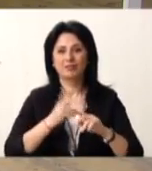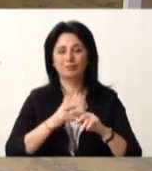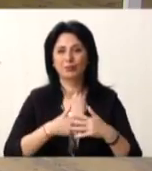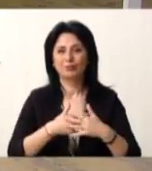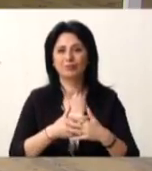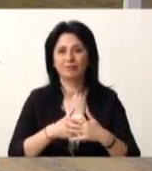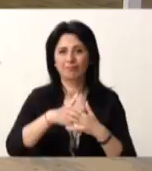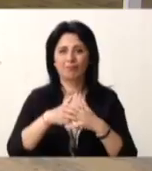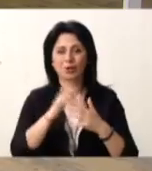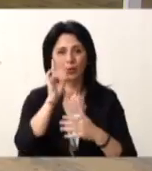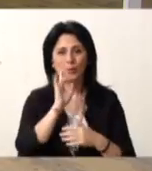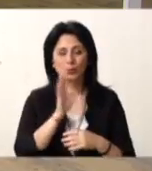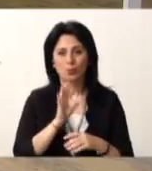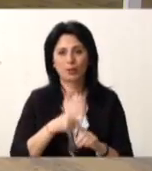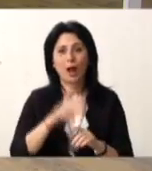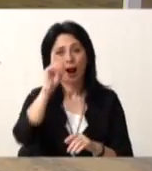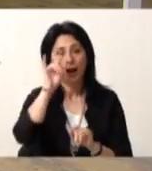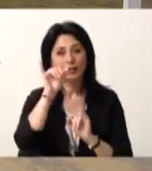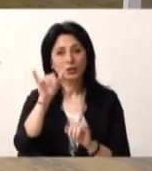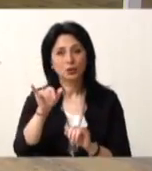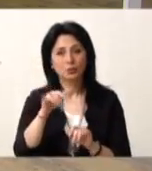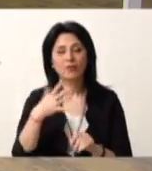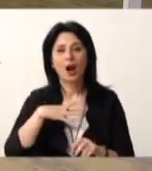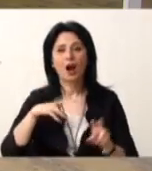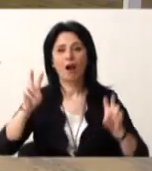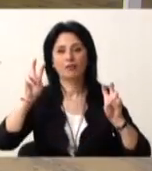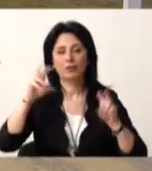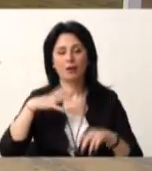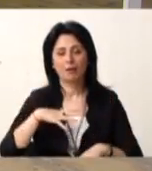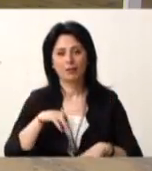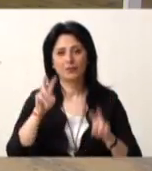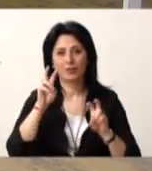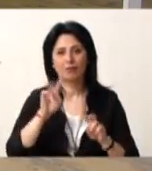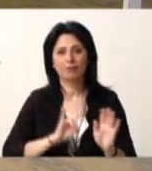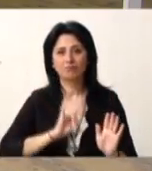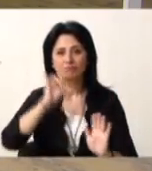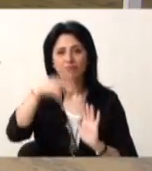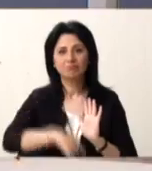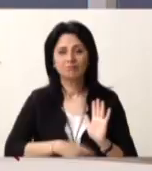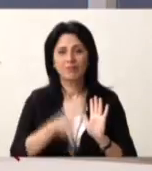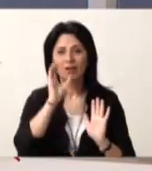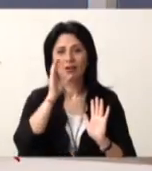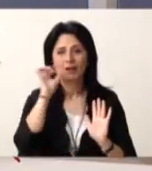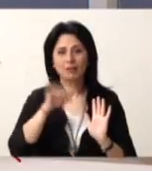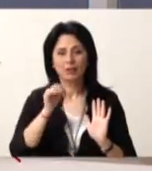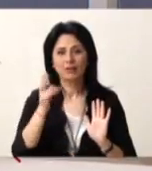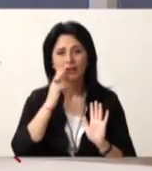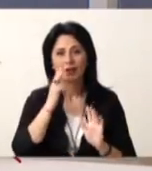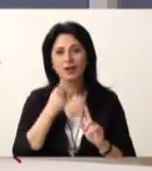დაზიანებას. ასევე კაცებში, ქართველებში მითუმეტეს, ჭარბი ალკოჰოლის მიღება, თამბაქო